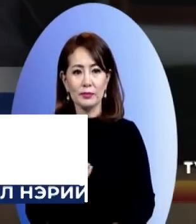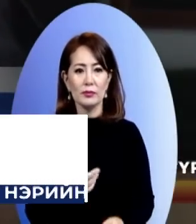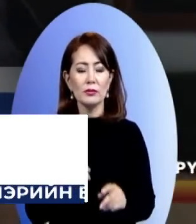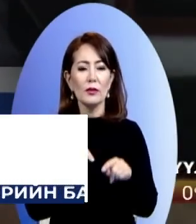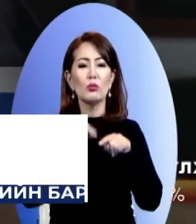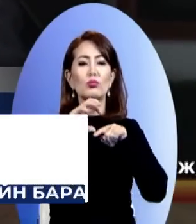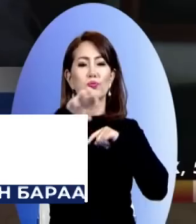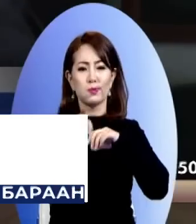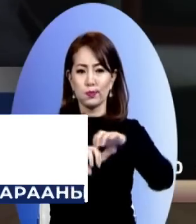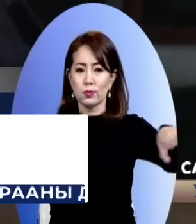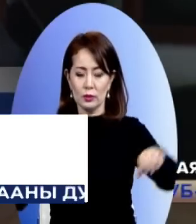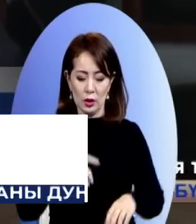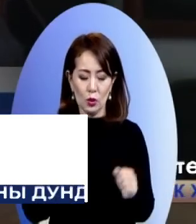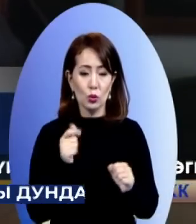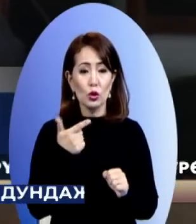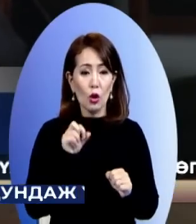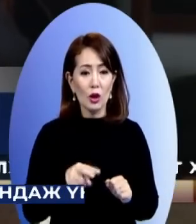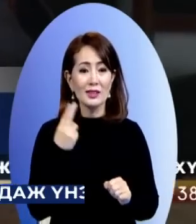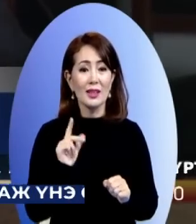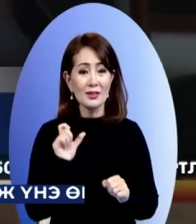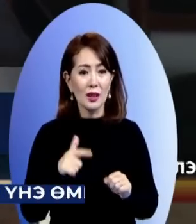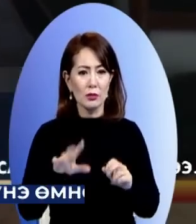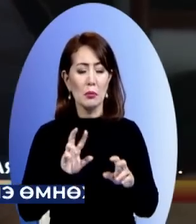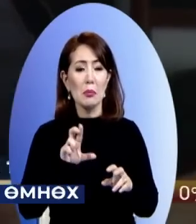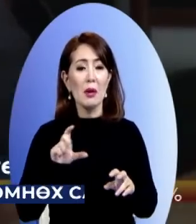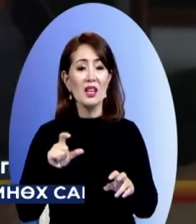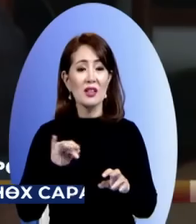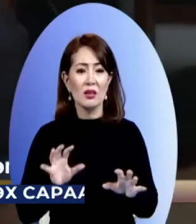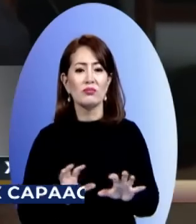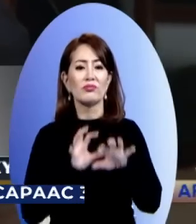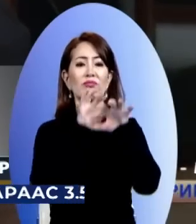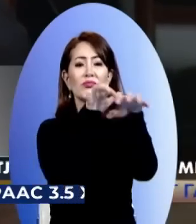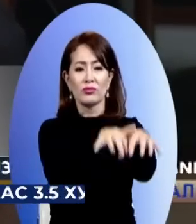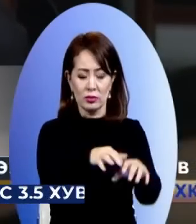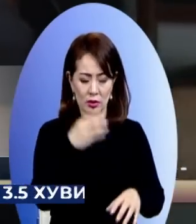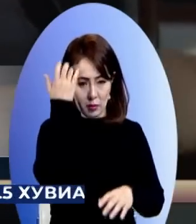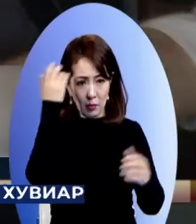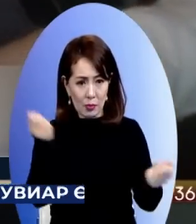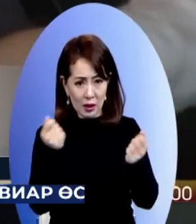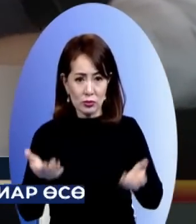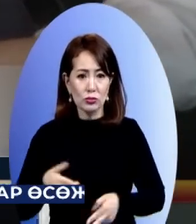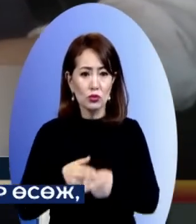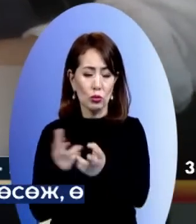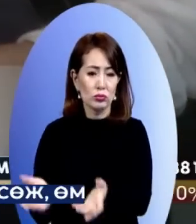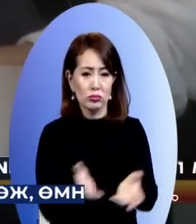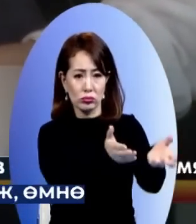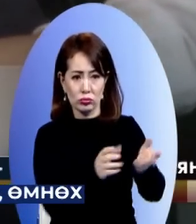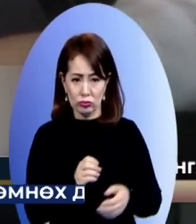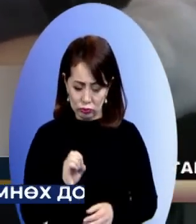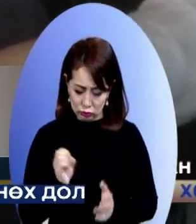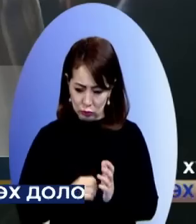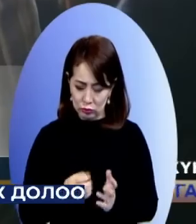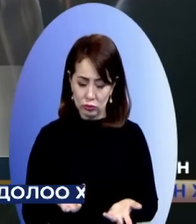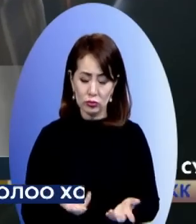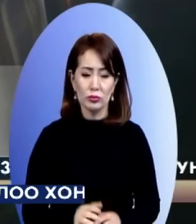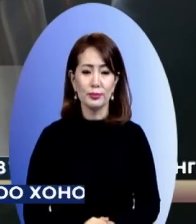гол зөдрийн булаг гэдэг ингээд одоо алсгасан билчээд байна шүү дээ. Энд бид нар малчтыг хүрэх ёстой. Тийм учраас тэнд хөрөнгөлүүдийн бидний бүсчүүлэх хэрэгтэй. Ийм асуудал